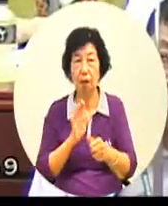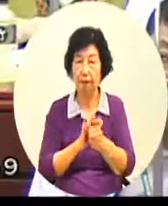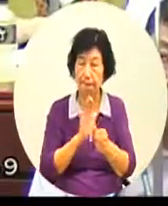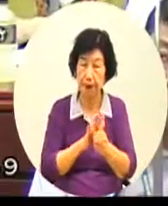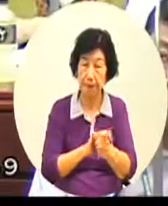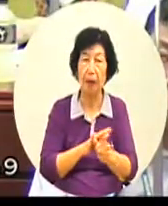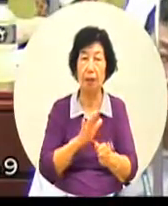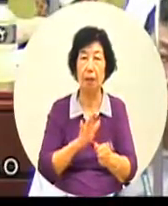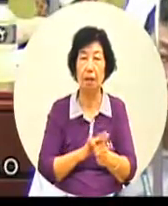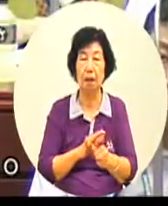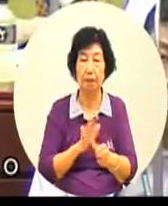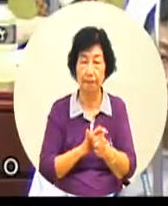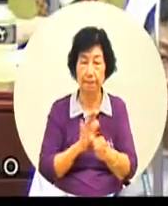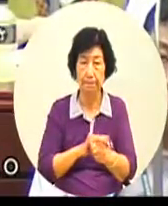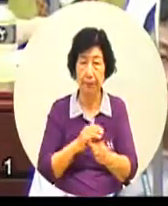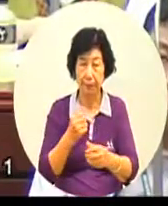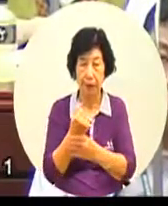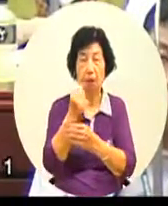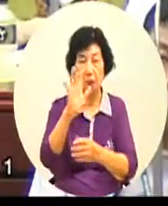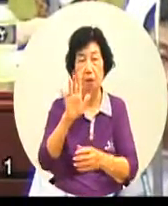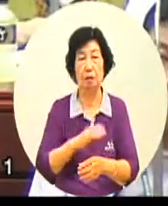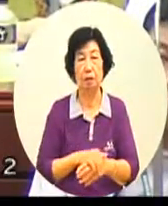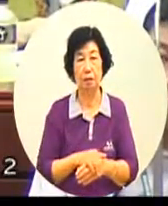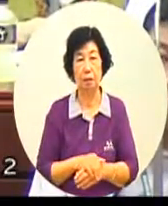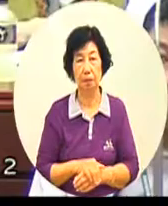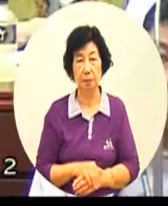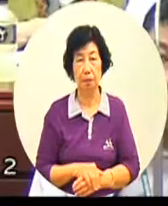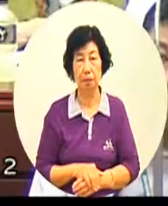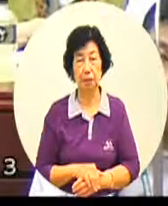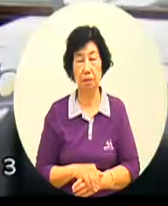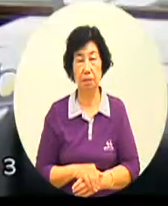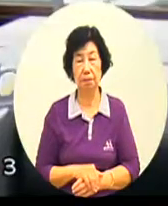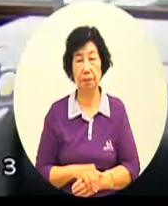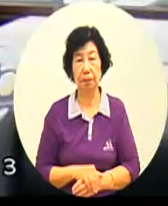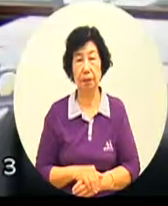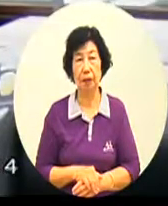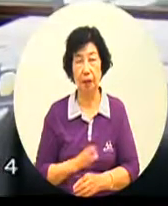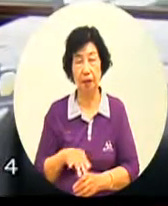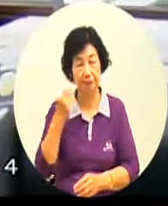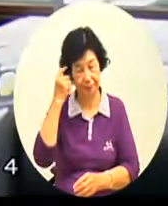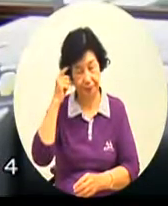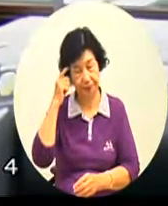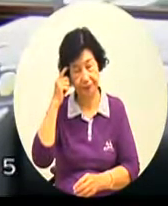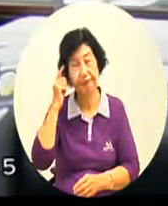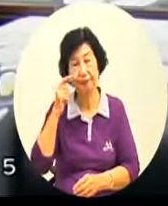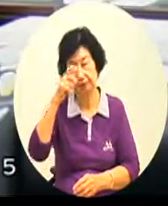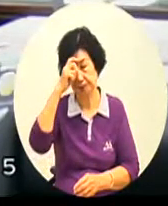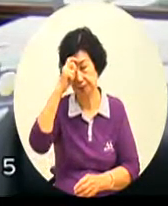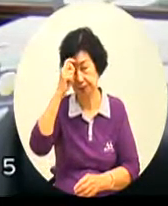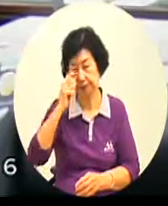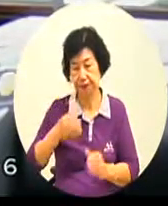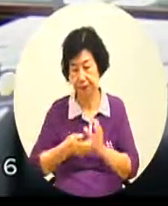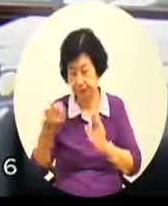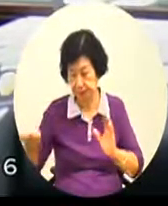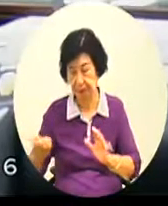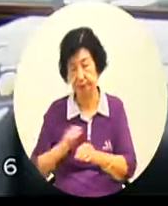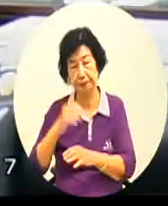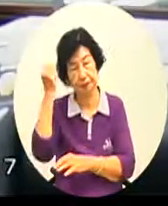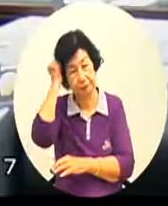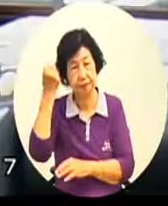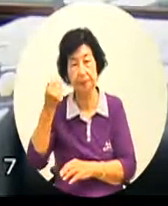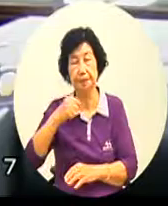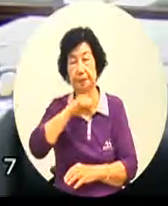顺议员也有。 那我可不可以下个定论啊？你的意思就是说还是要他们迁走，然后呢居住在台电的宿舍这边，是不是这样